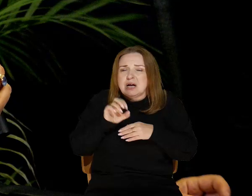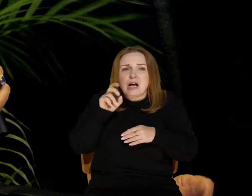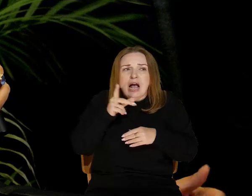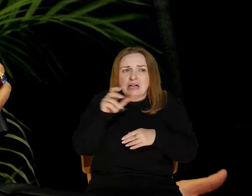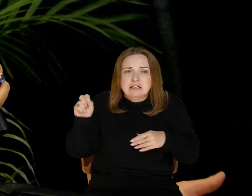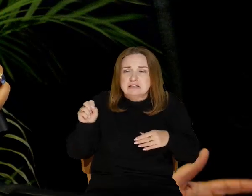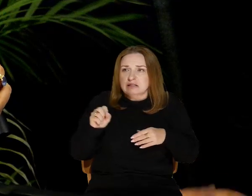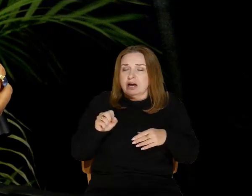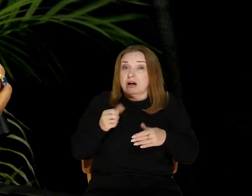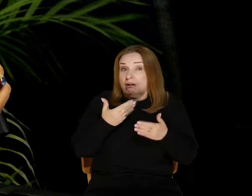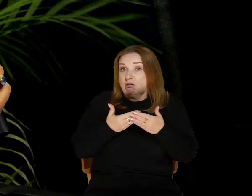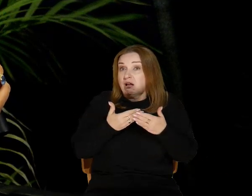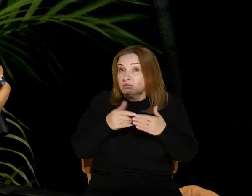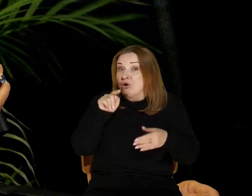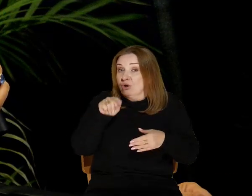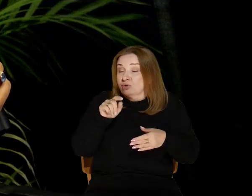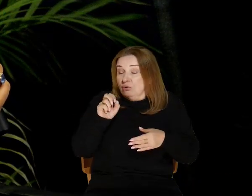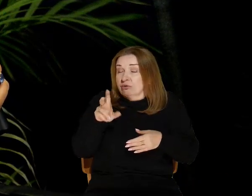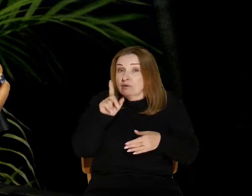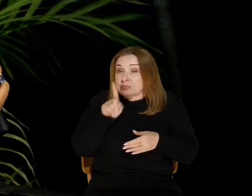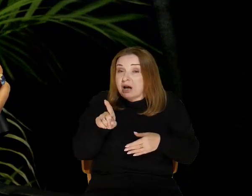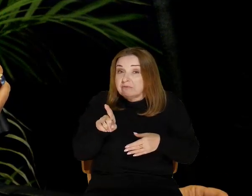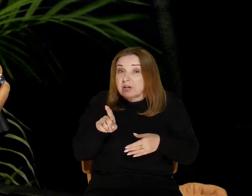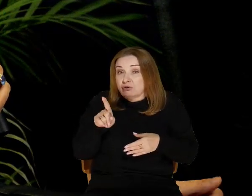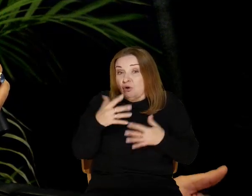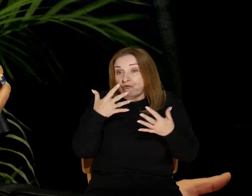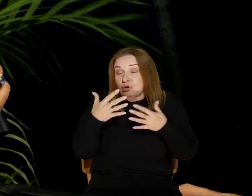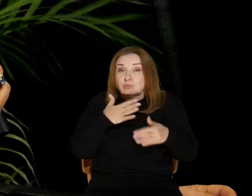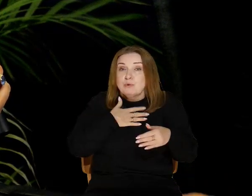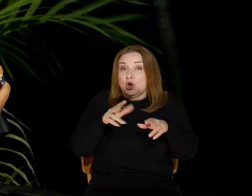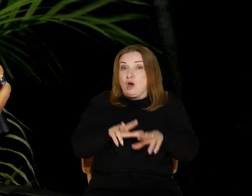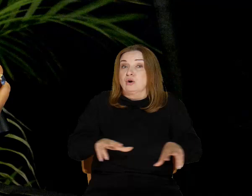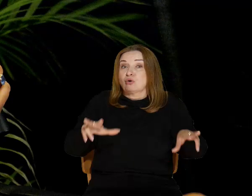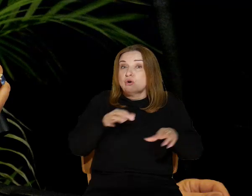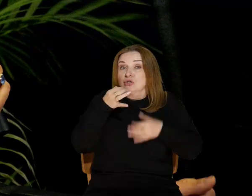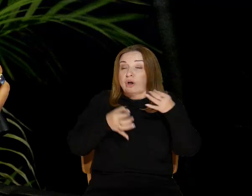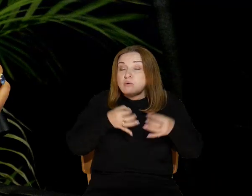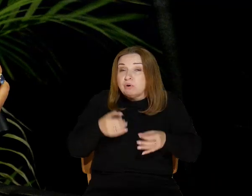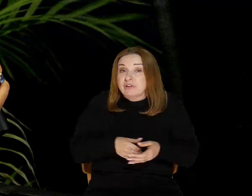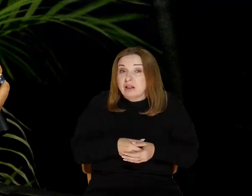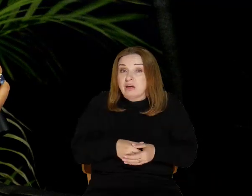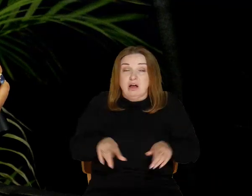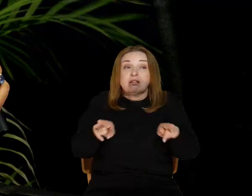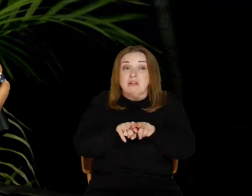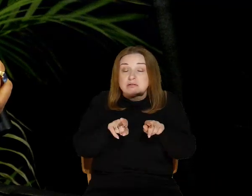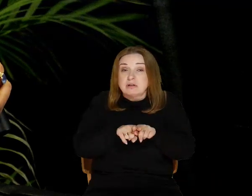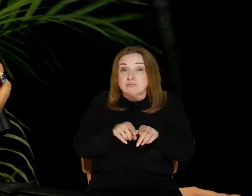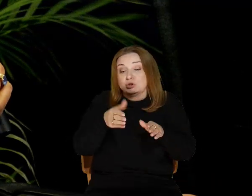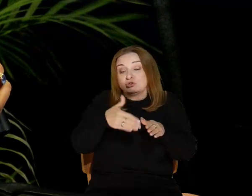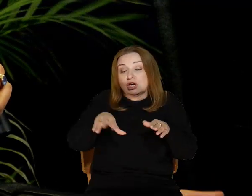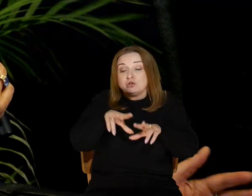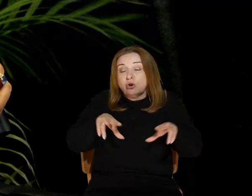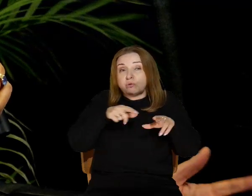No tak, no właśnie cesarz Ameryki, tak, no to jest jakby o mojej rodzinie i też pewnie część z nich wyemigrowała,